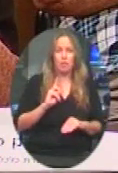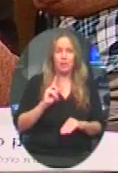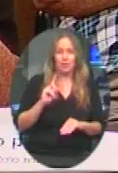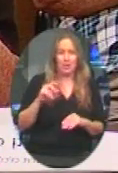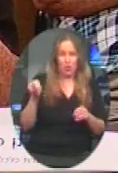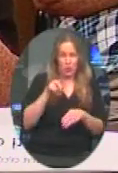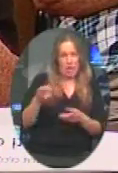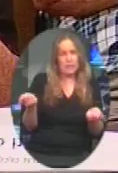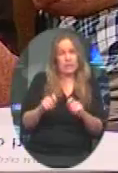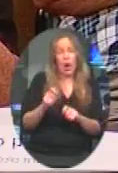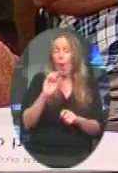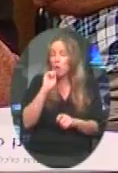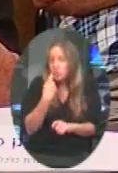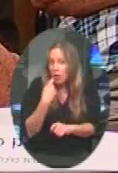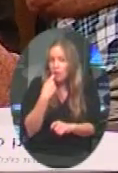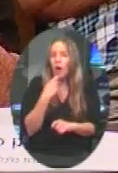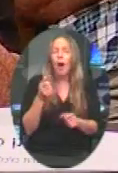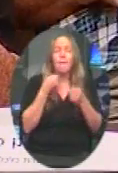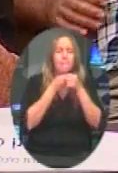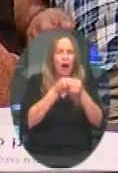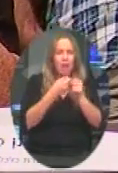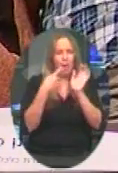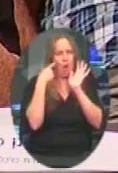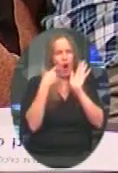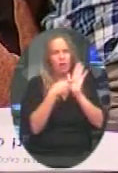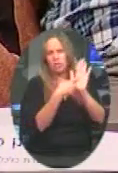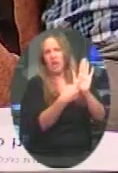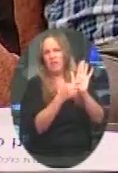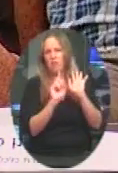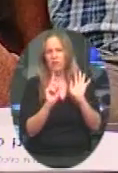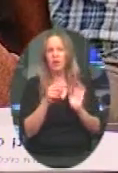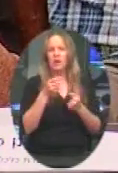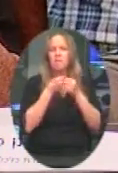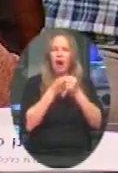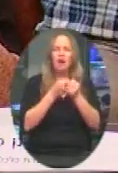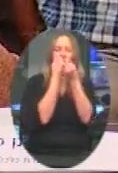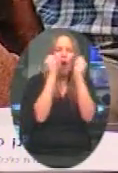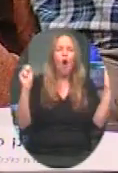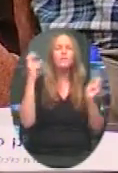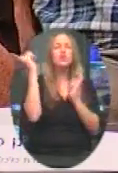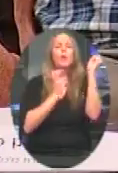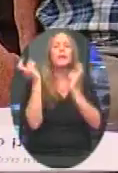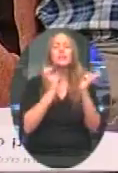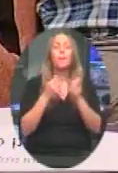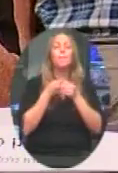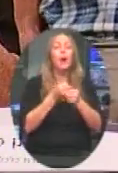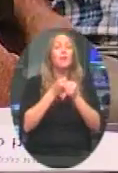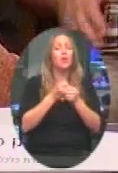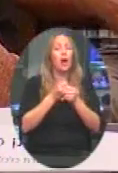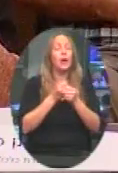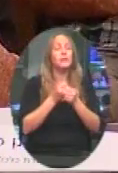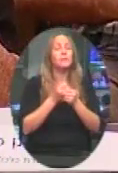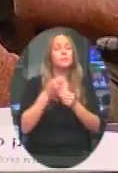בחדרי חדרים. המאבק פה על שקיפות, המאבק פה על חופש המידע, המאבק פה להבין את